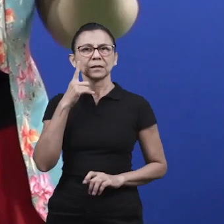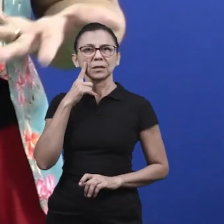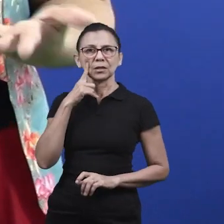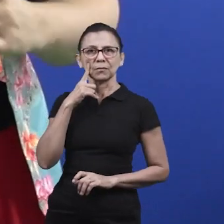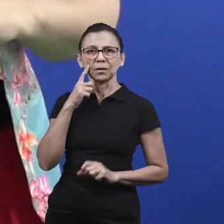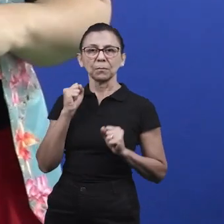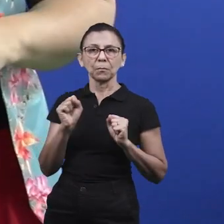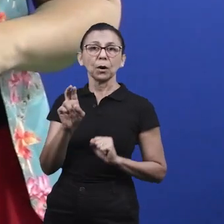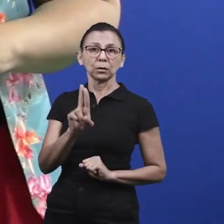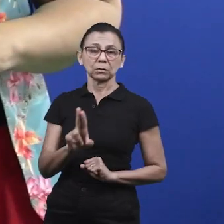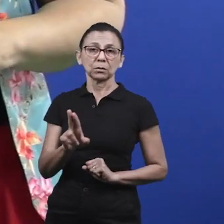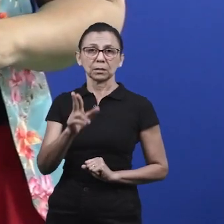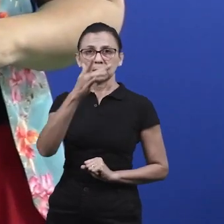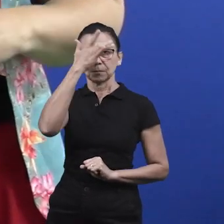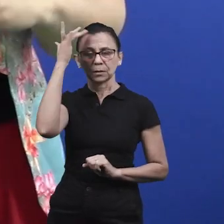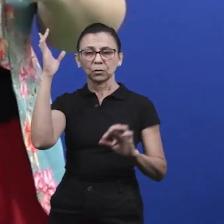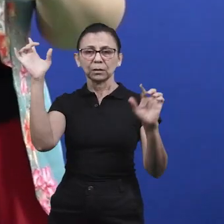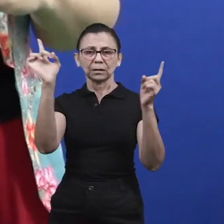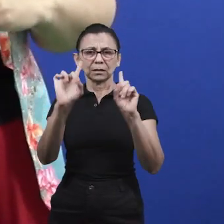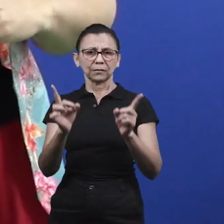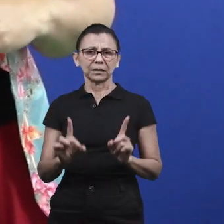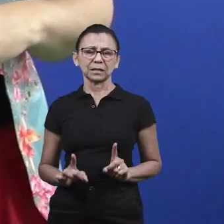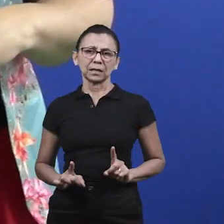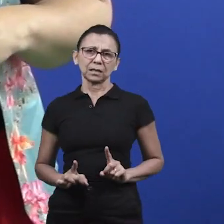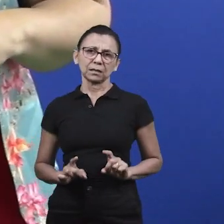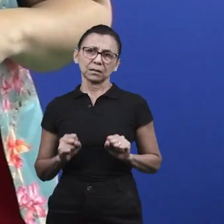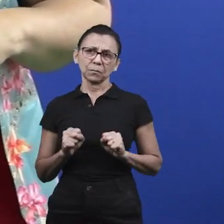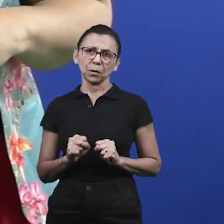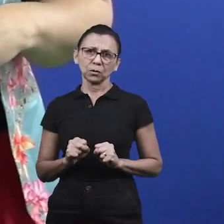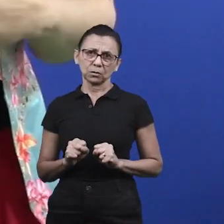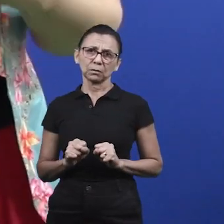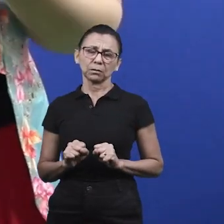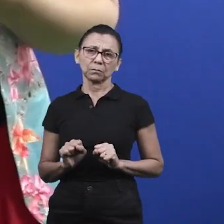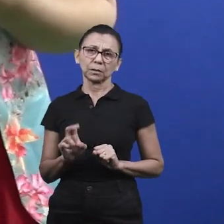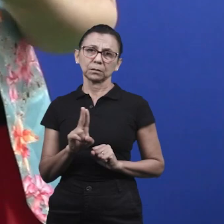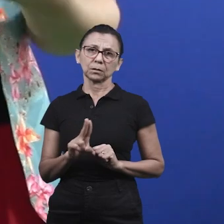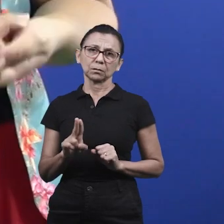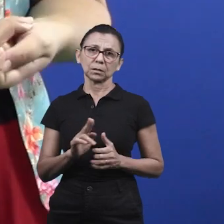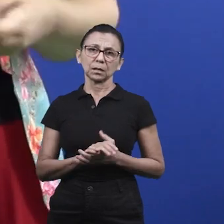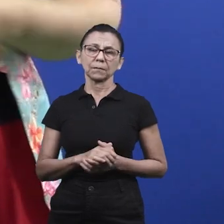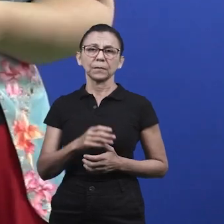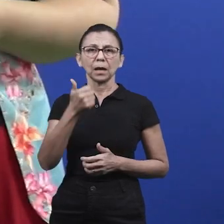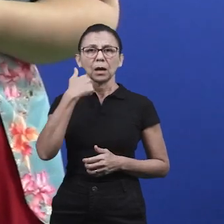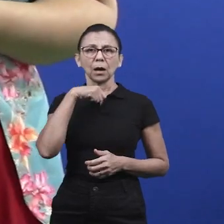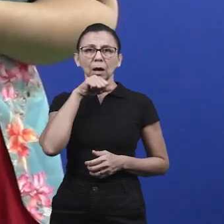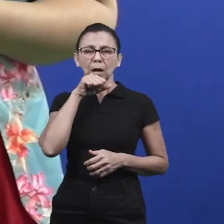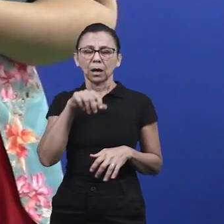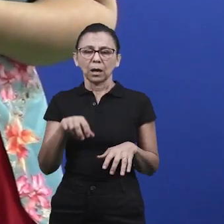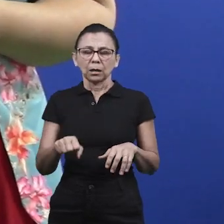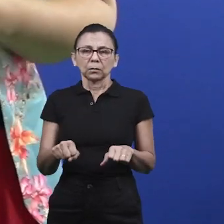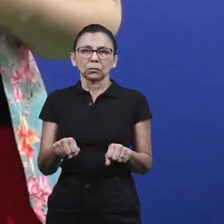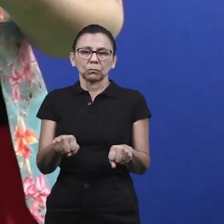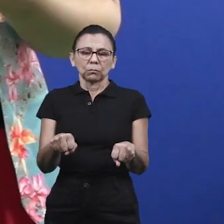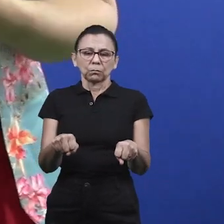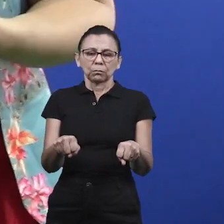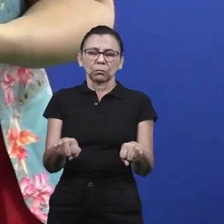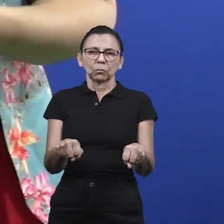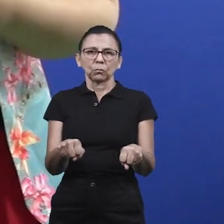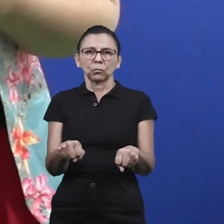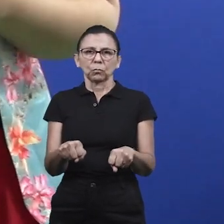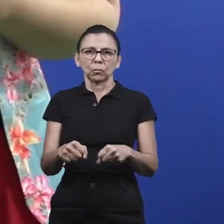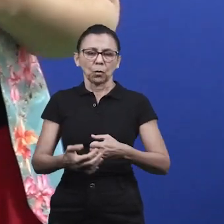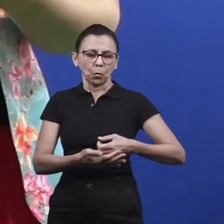peut être utilisée par une personne qui porte une déficience, mais peut être utilisée avec une mère qui a